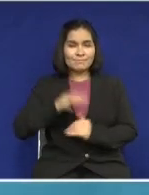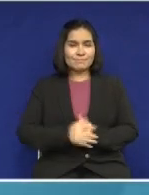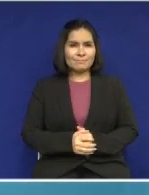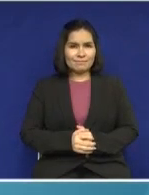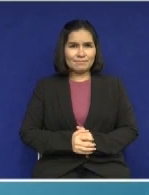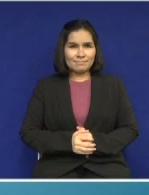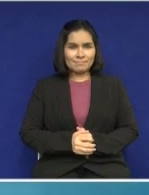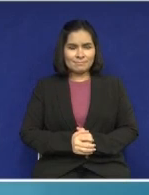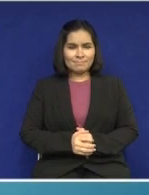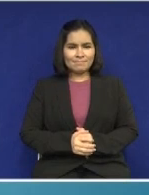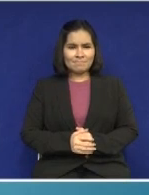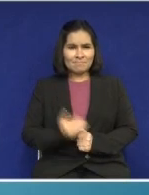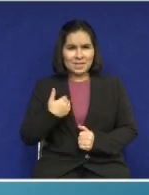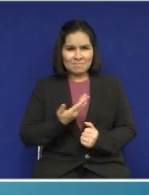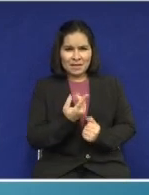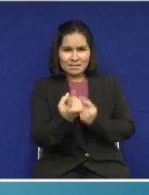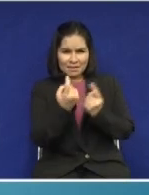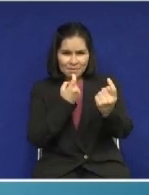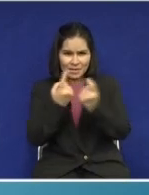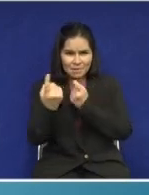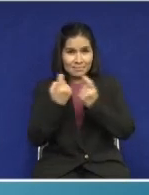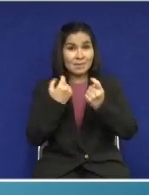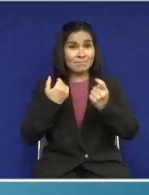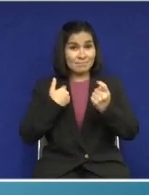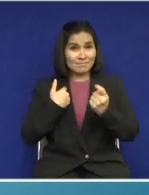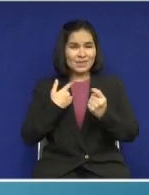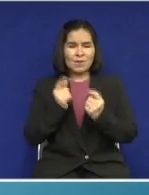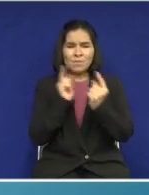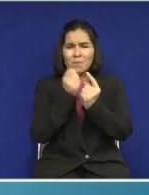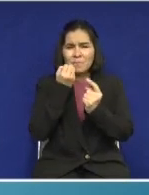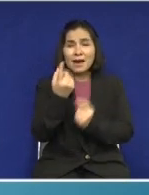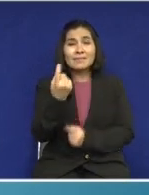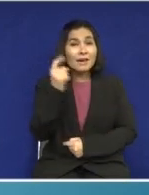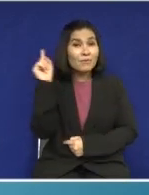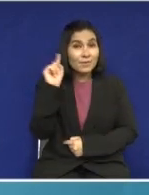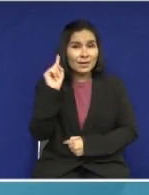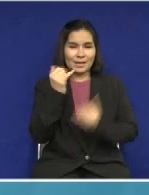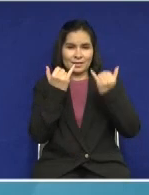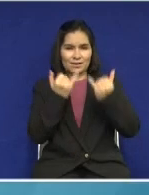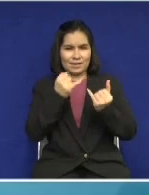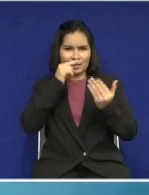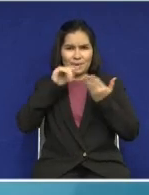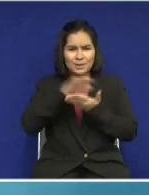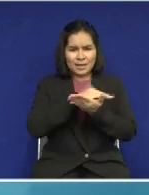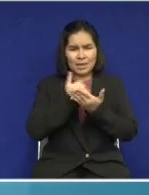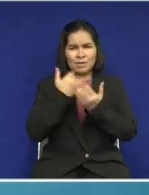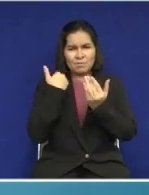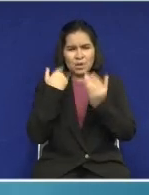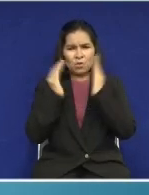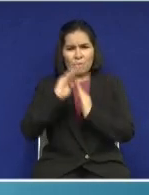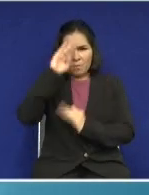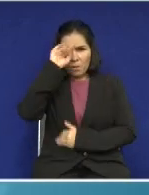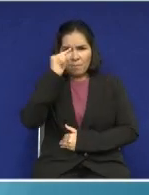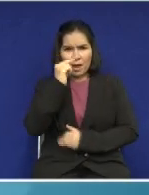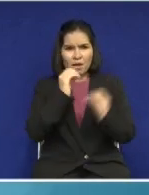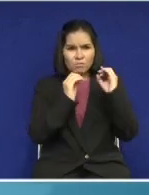ำถามนะคะหลายคำถามที่ส่งเข้ามาที่เจอมากที่สุดก็คือถามว่าตอนนี้เรามีผู้ป่วยรายใหม่เป็น